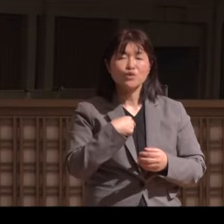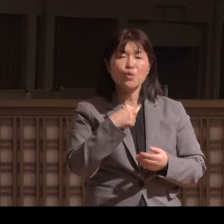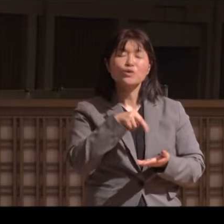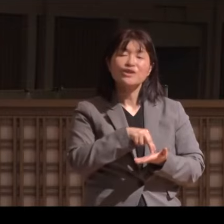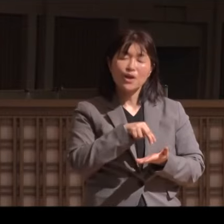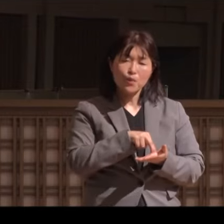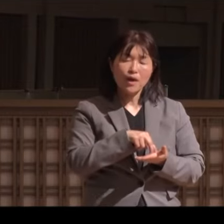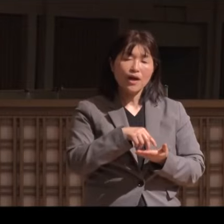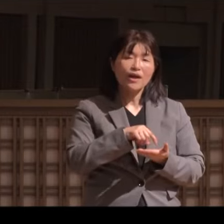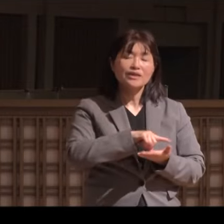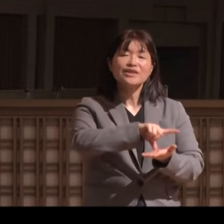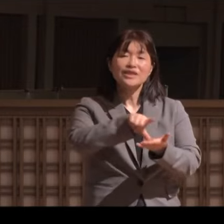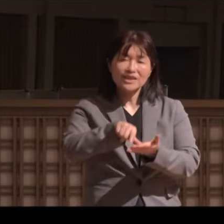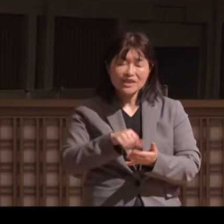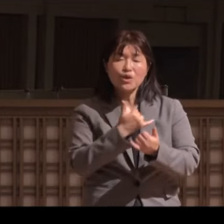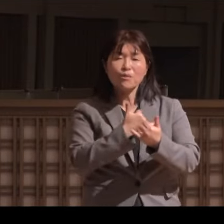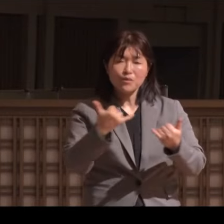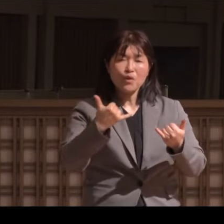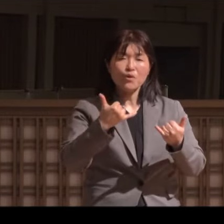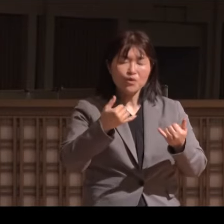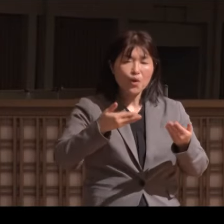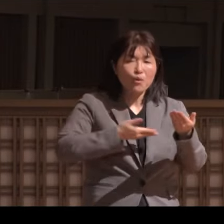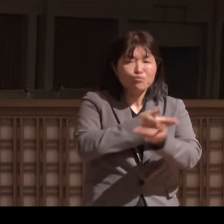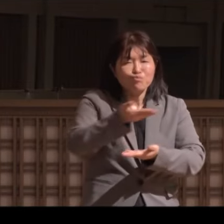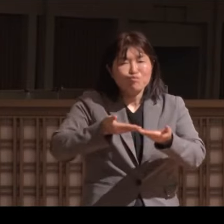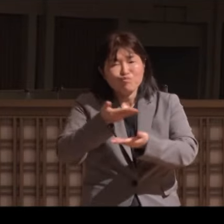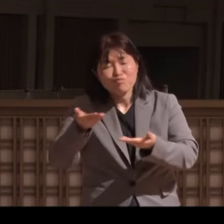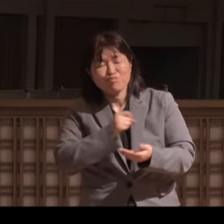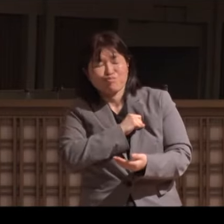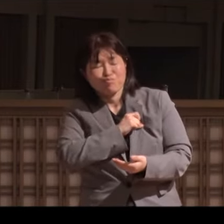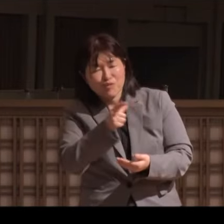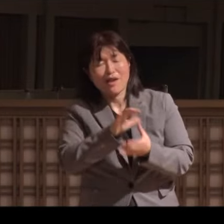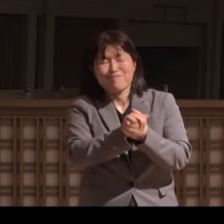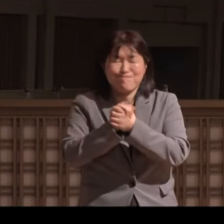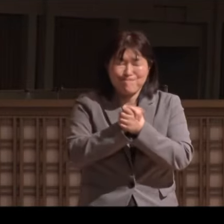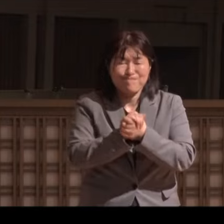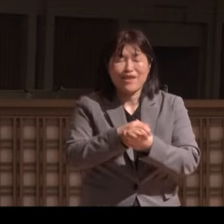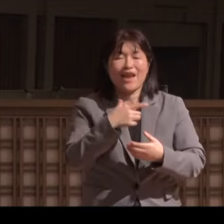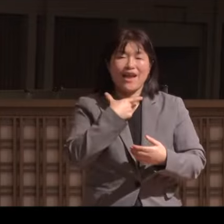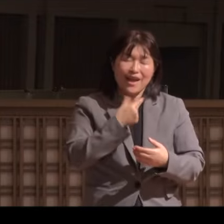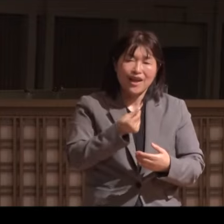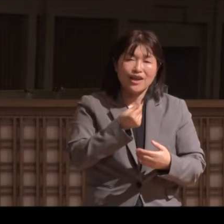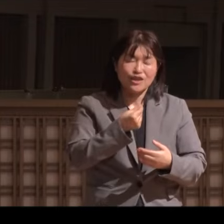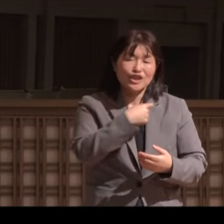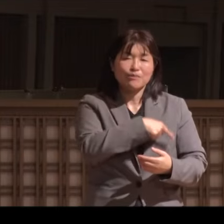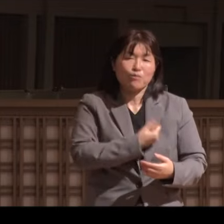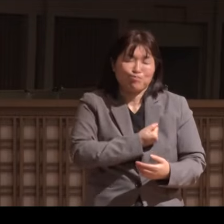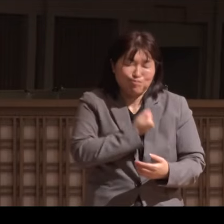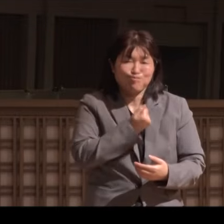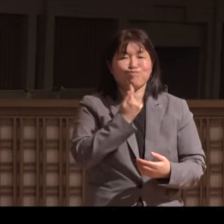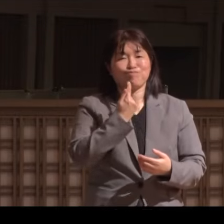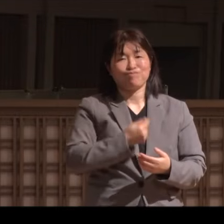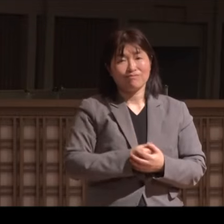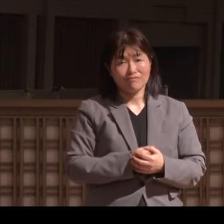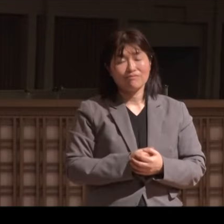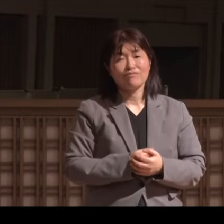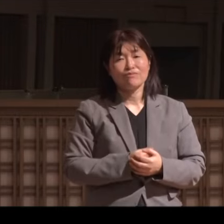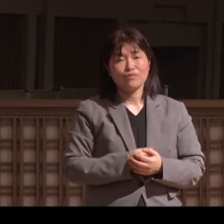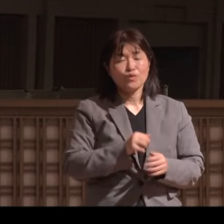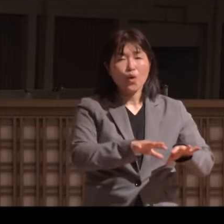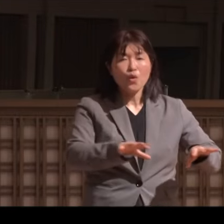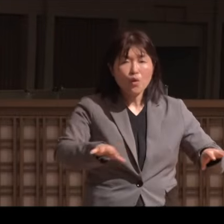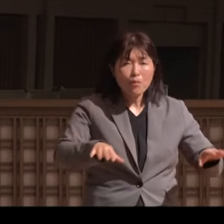地域の方たちとあのコミュニケーションを取っていこう仲良くなっていこうという思いをすごく強く持つようになりました